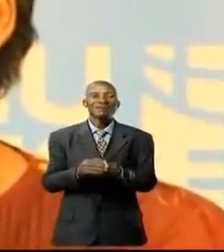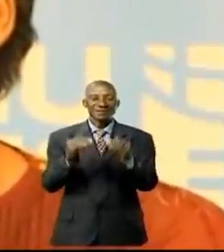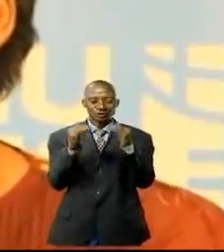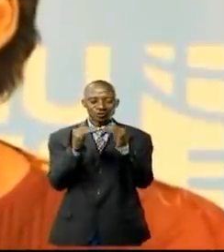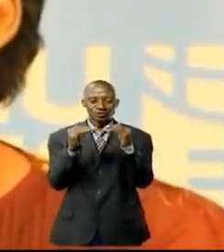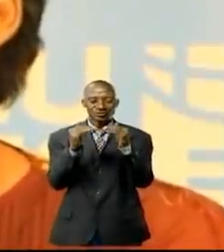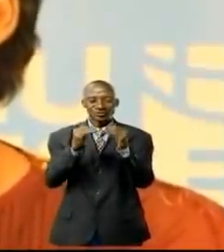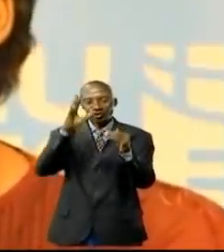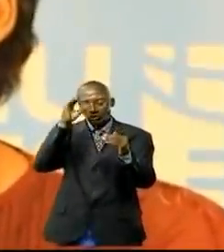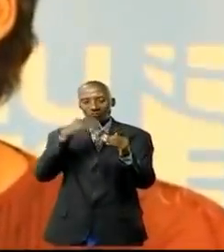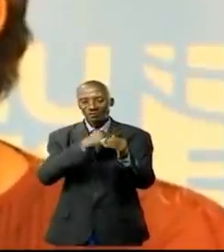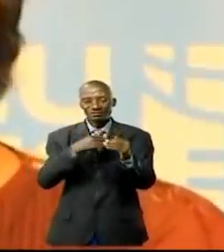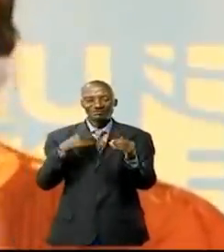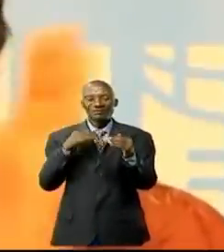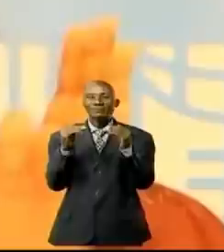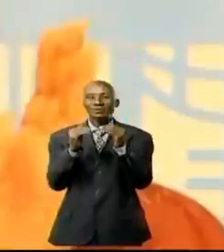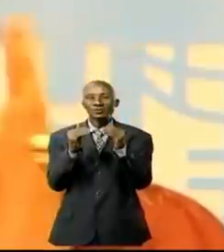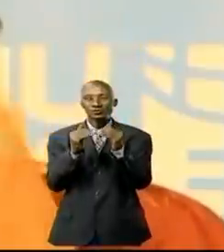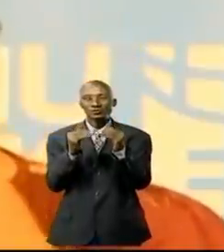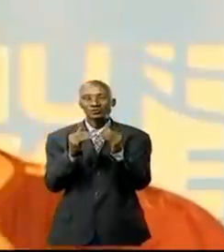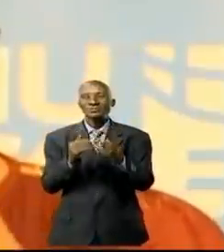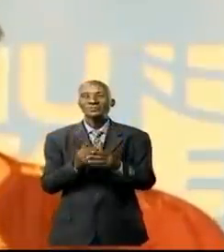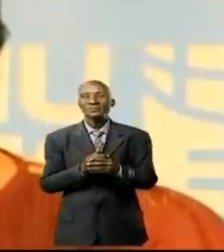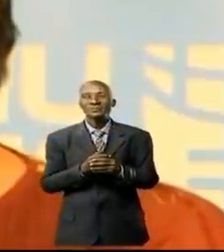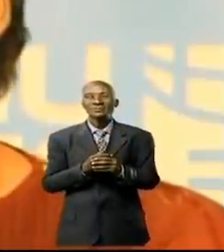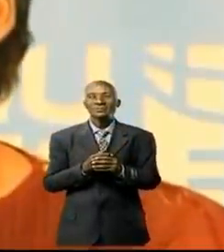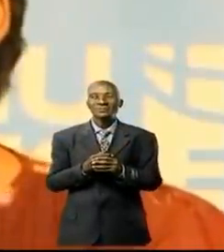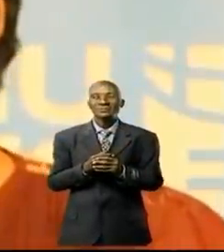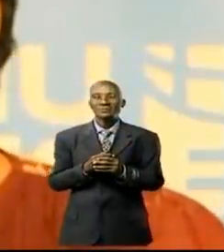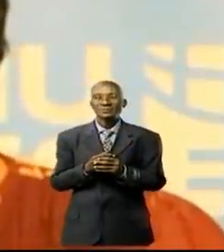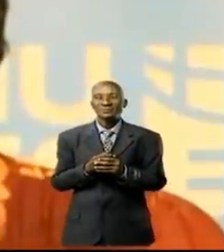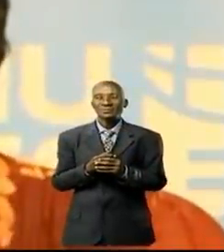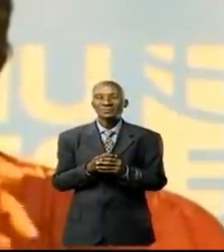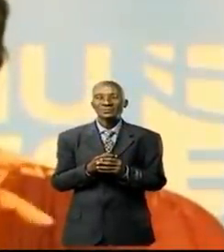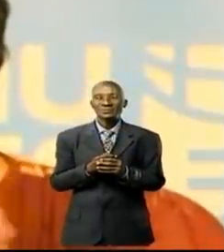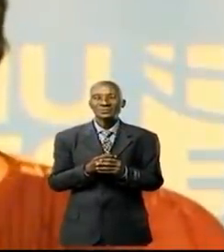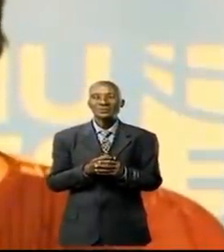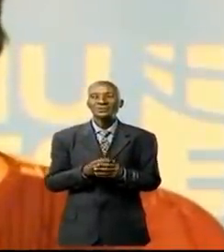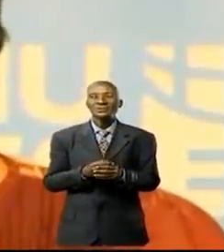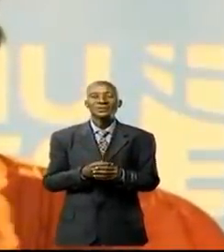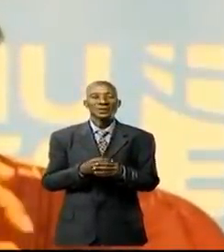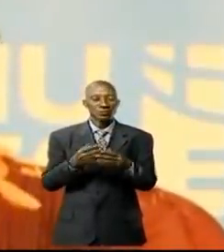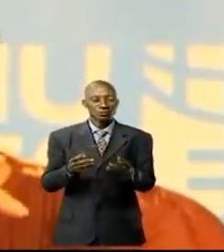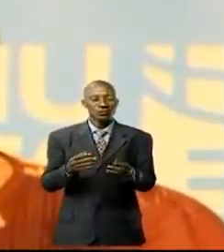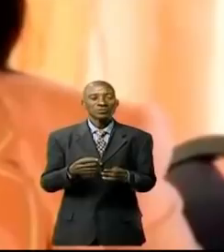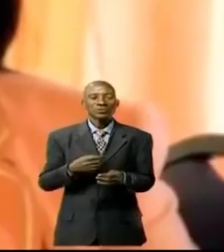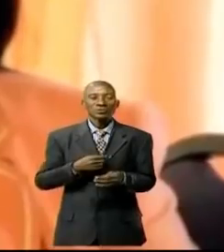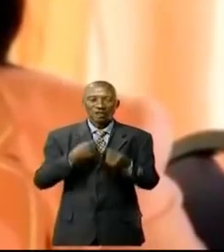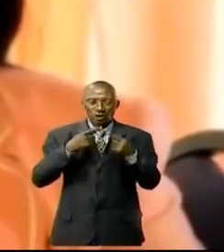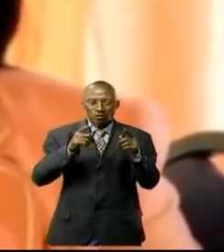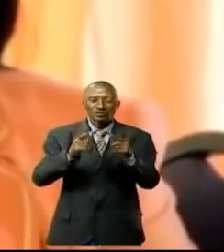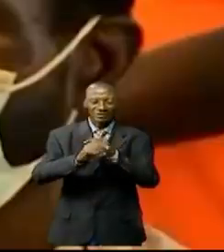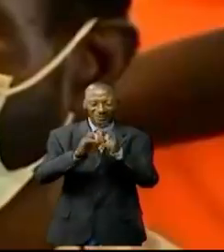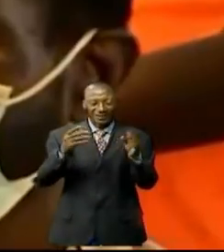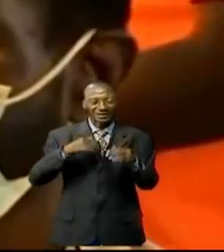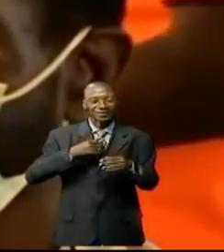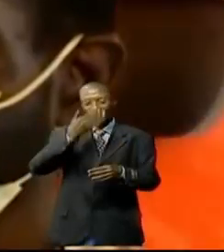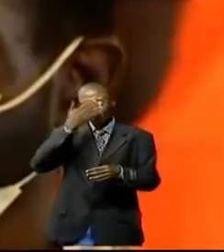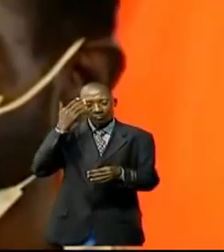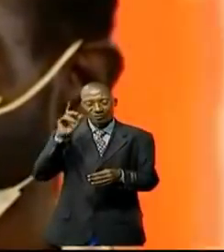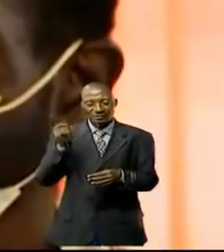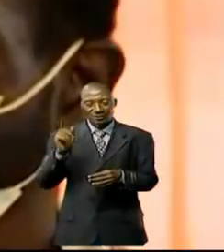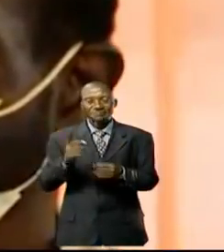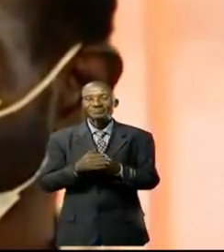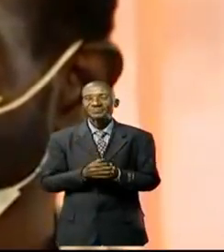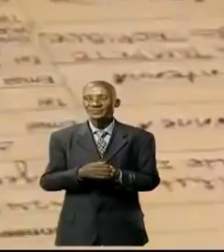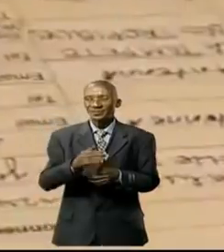article 14 puisse être une réalité. Donc, je tiens à vous rassurer, on n'a pas oublié les femmes rurales. En présence de la représentante de